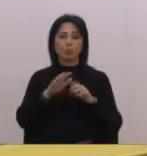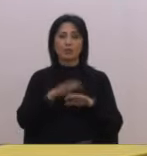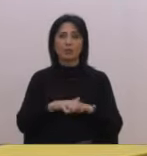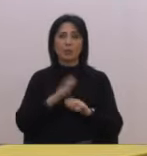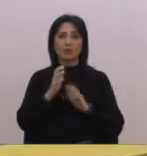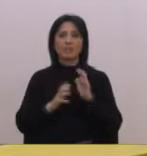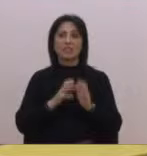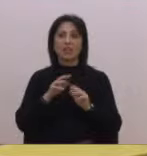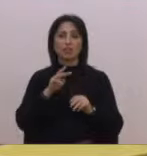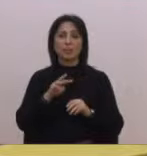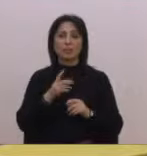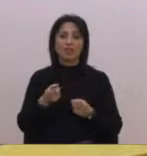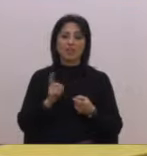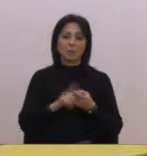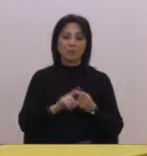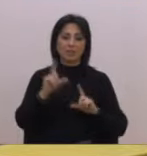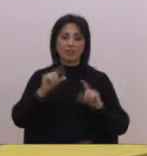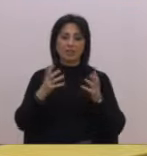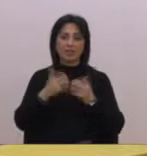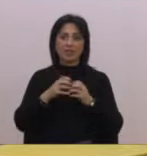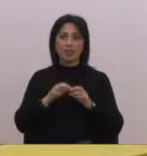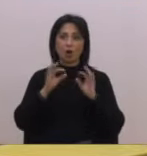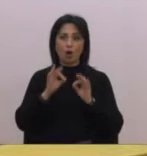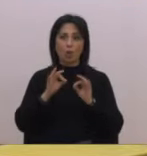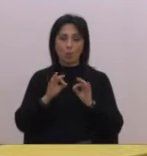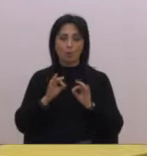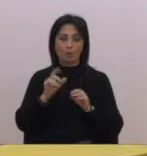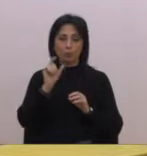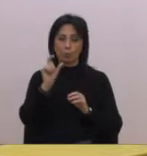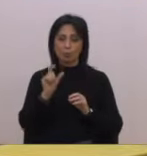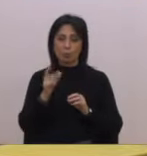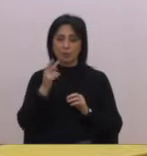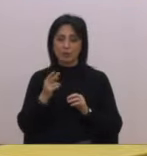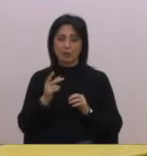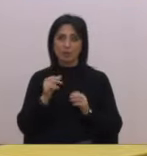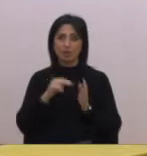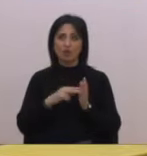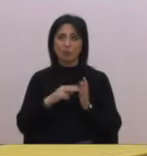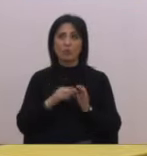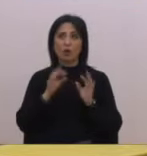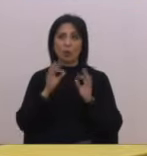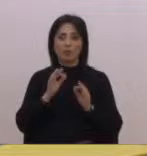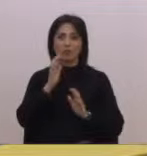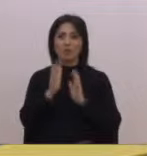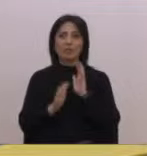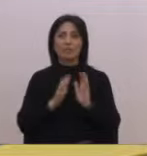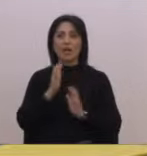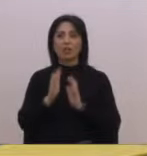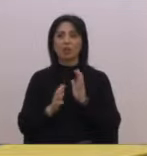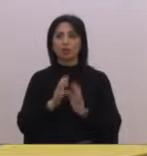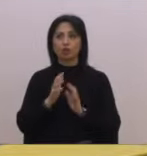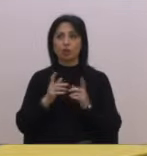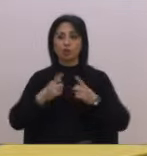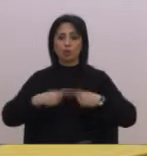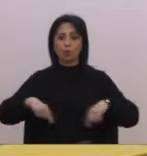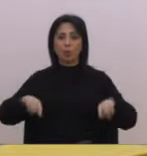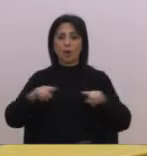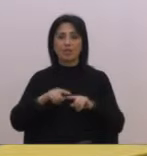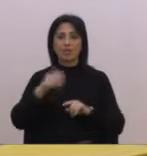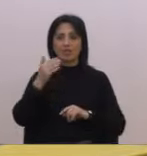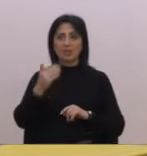საერთაშორისო მეთოდოლოგიას, დაფუძნებულ სტატისტიკას, ობიექტურ ინდექსებს და შეფასებს ობიექტური საერთაშორისო